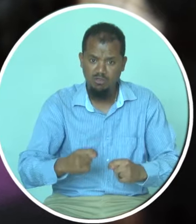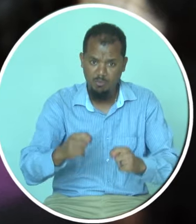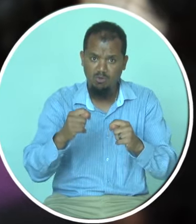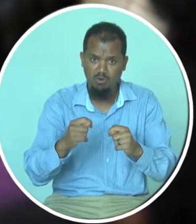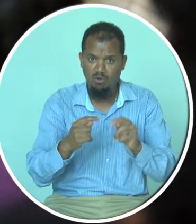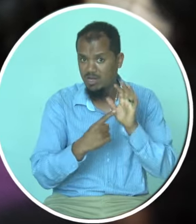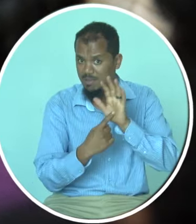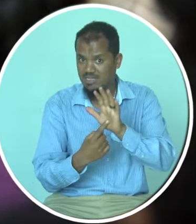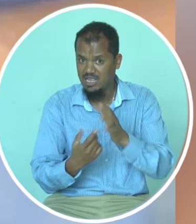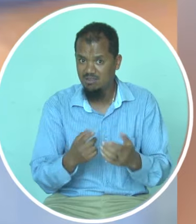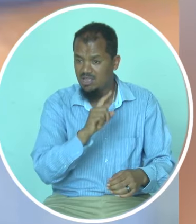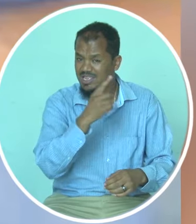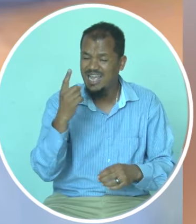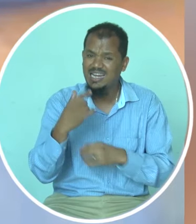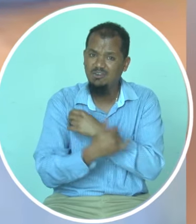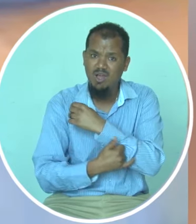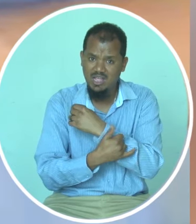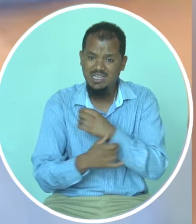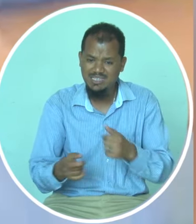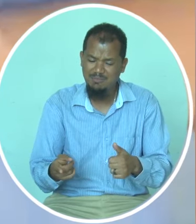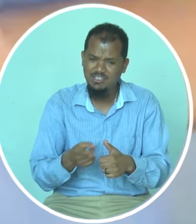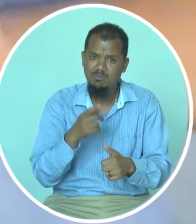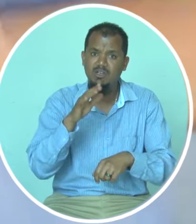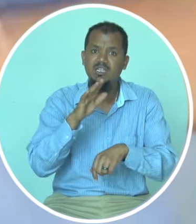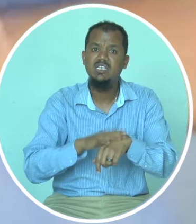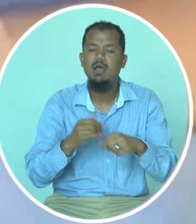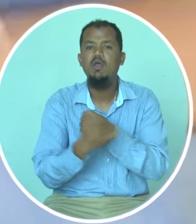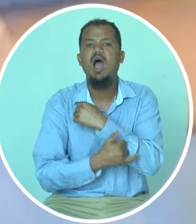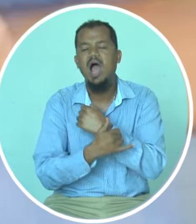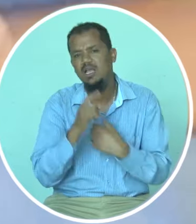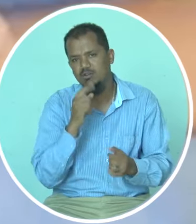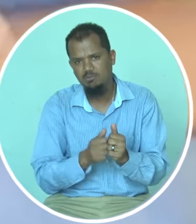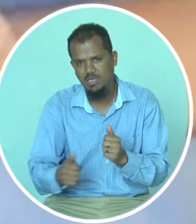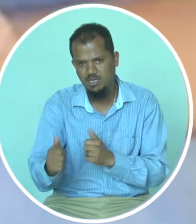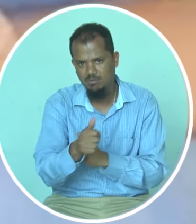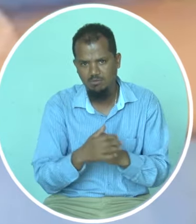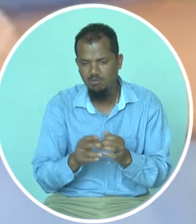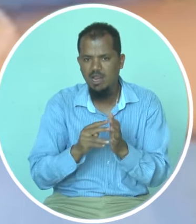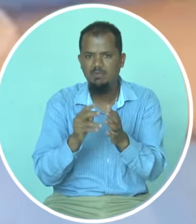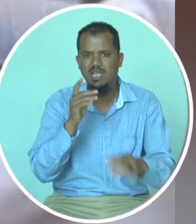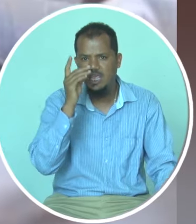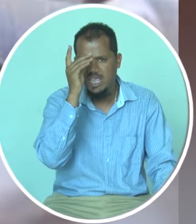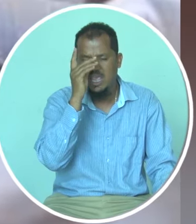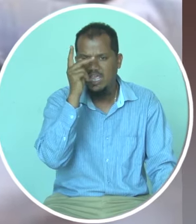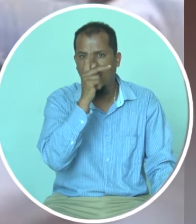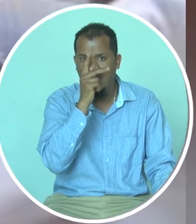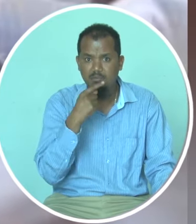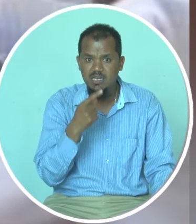ተሞክሮ እንደሚያሳየው እያንዳንዱ ሀገር የመጀመሪያው ስያሜው ሀገር ነው የሚቀድመው። ለምሳሌ ኬንያ ብንል